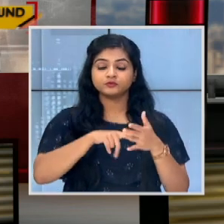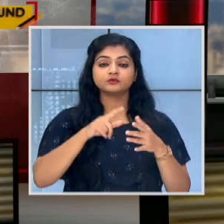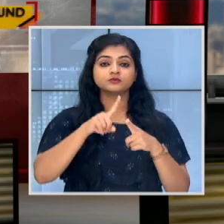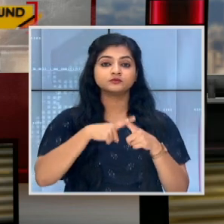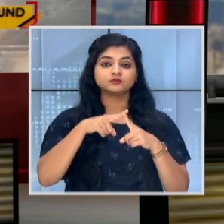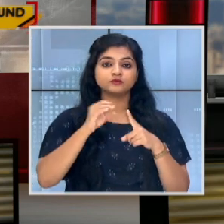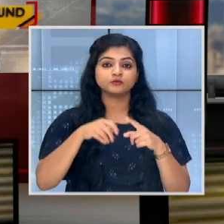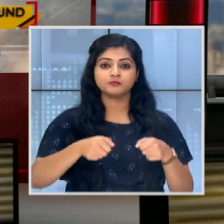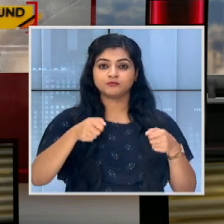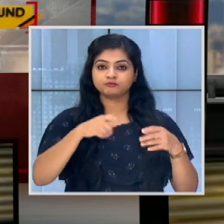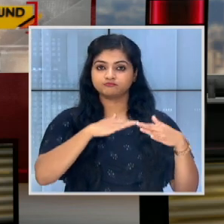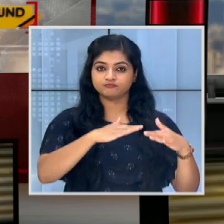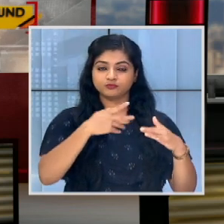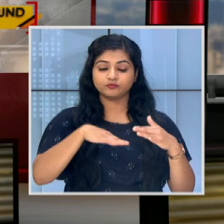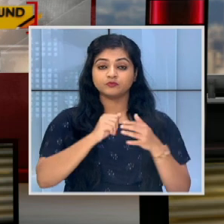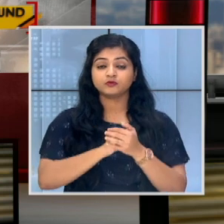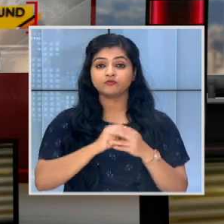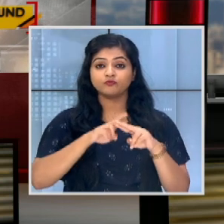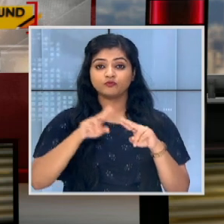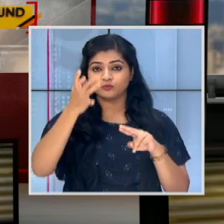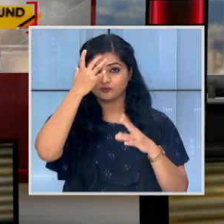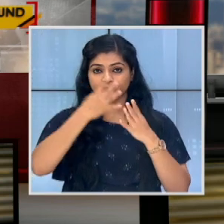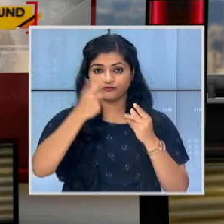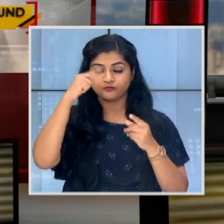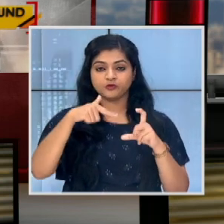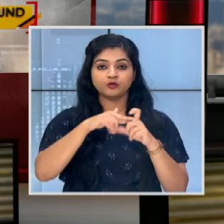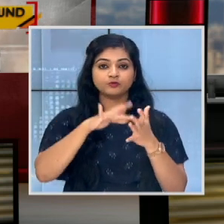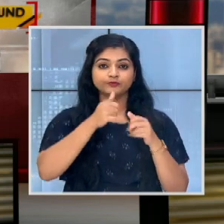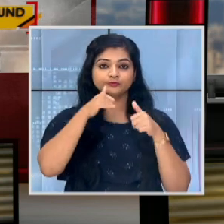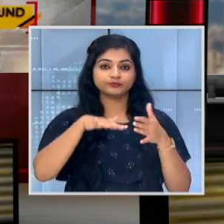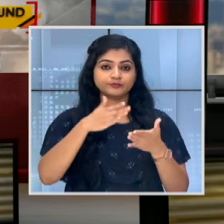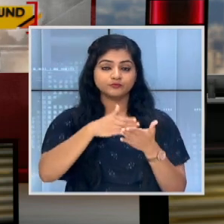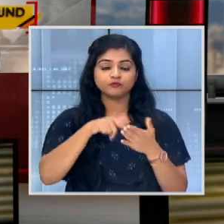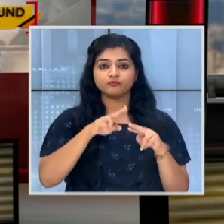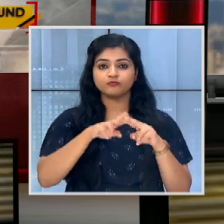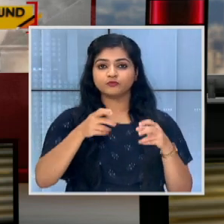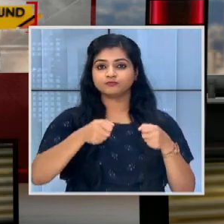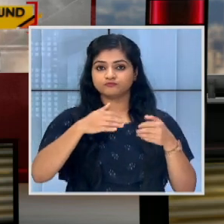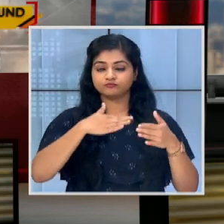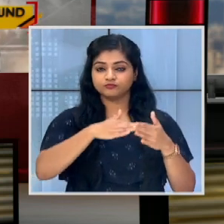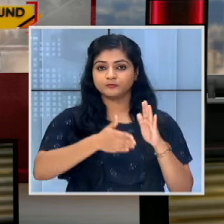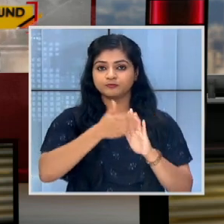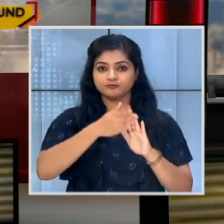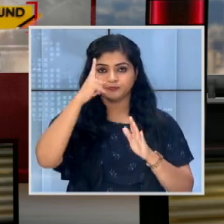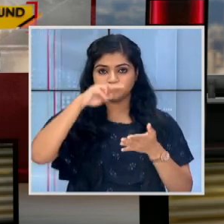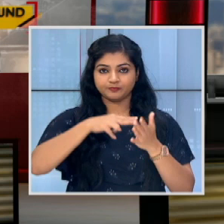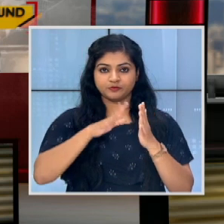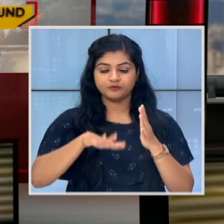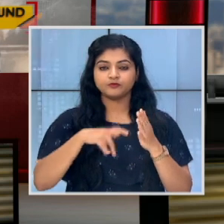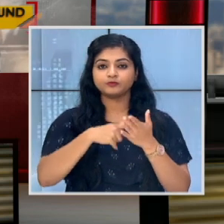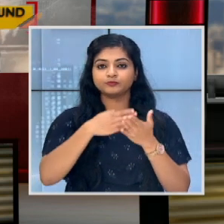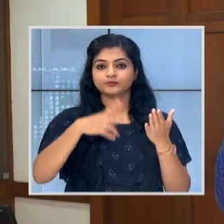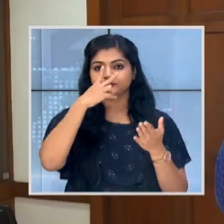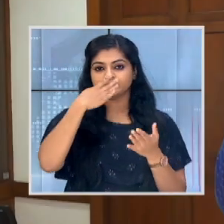സ്ഥാപിക്കും. ശാശ്വത പരിഹാരത്തിനായി കൊച്ചിയിലെ തീരത്ത് മുഴുവൻ കടൽഭിത്തി നിർമ്മിക്കാൻ പദ്ധതിയുണ്ടെന്നും കളക്ടർ 24നോട് പറഞ്ഞു. ശ്രീകുമാരൻ തയ്യാറാക്കിയ